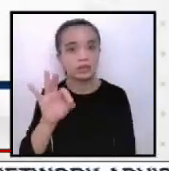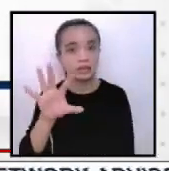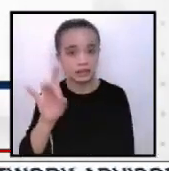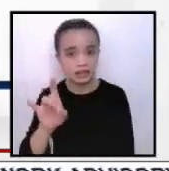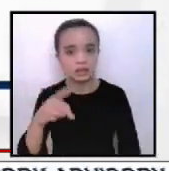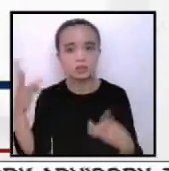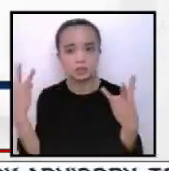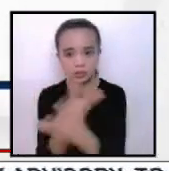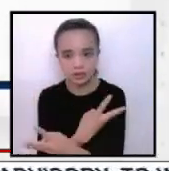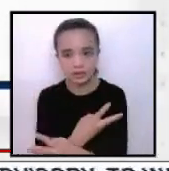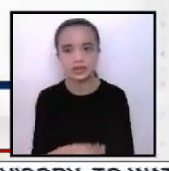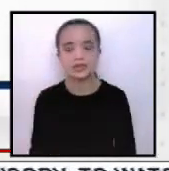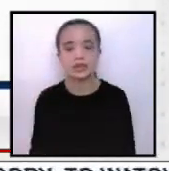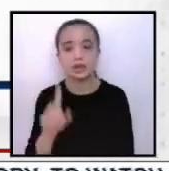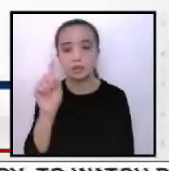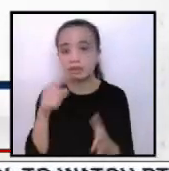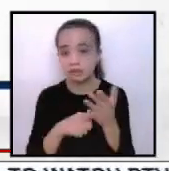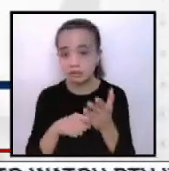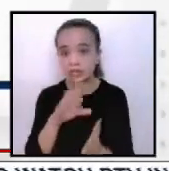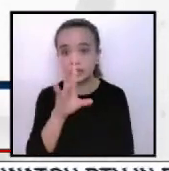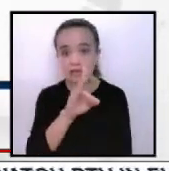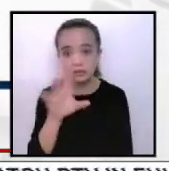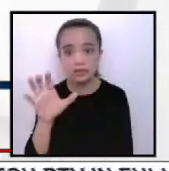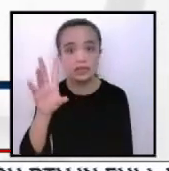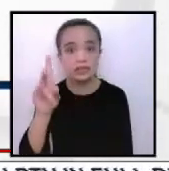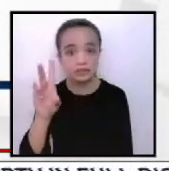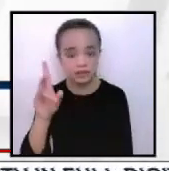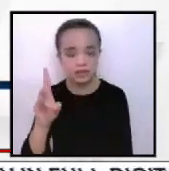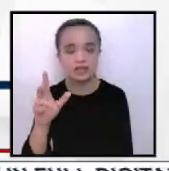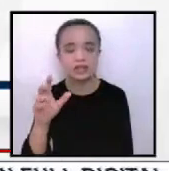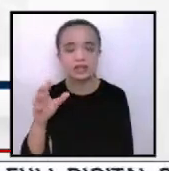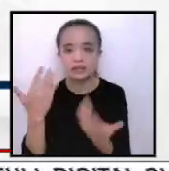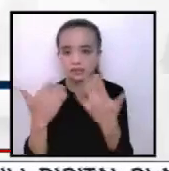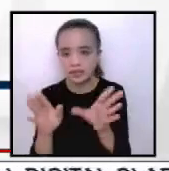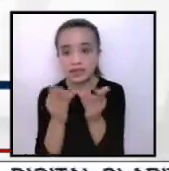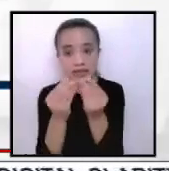1,717 naman ang mga nakarecover kaya nasa